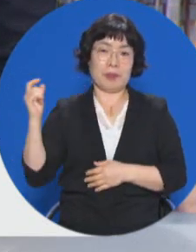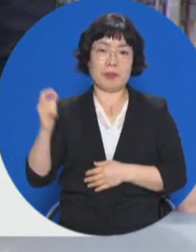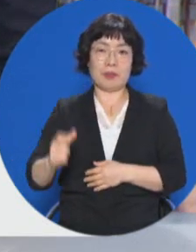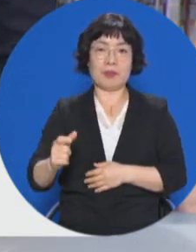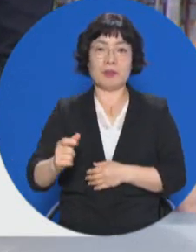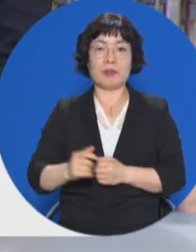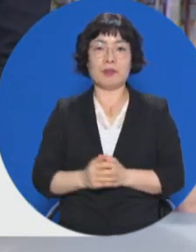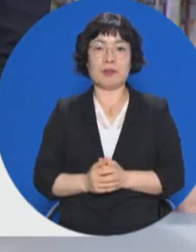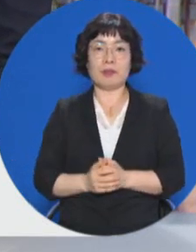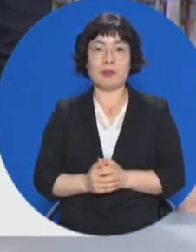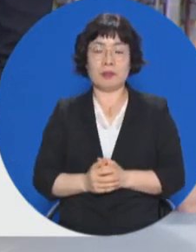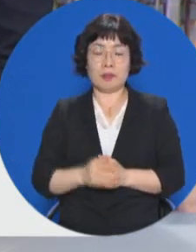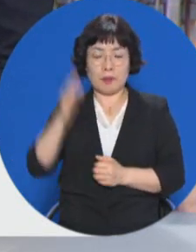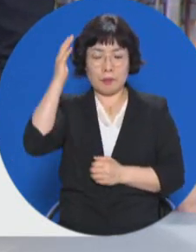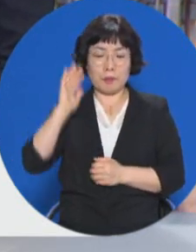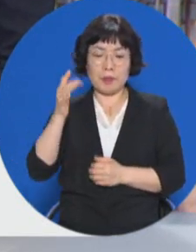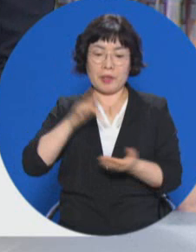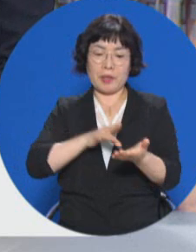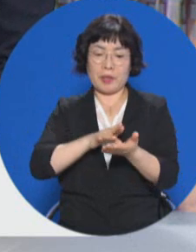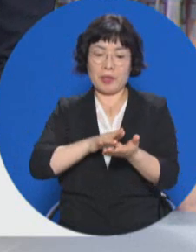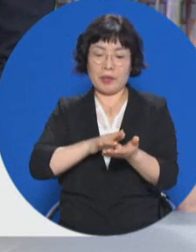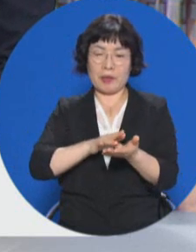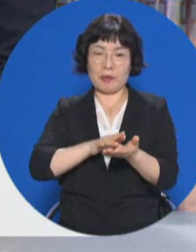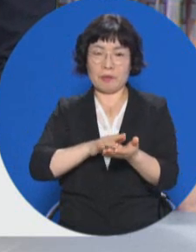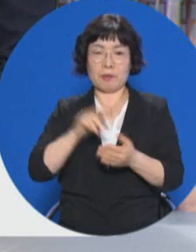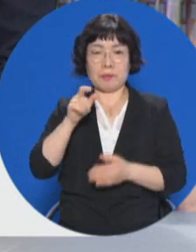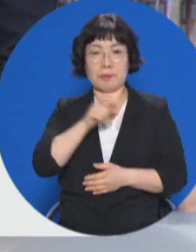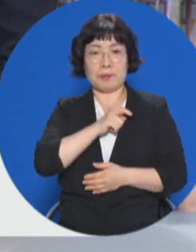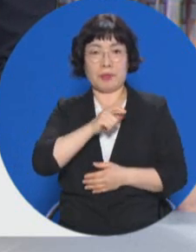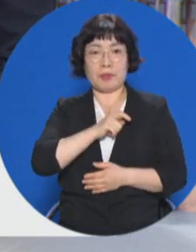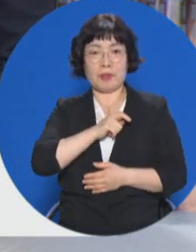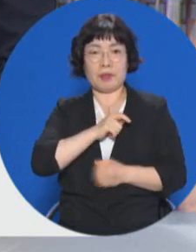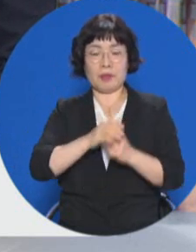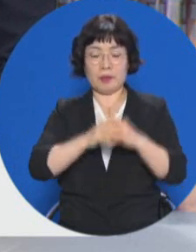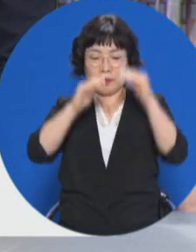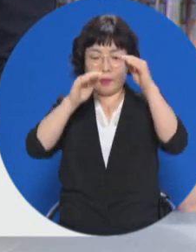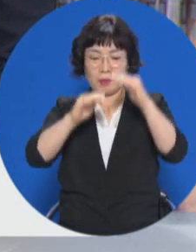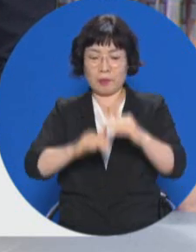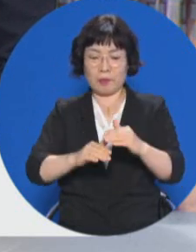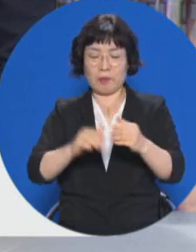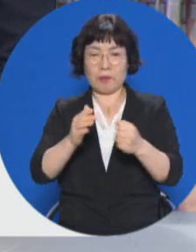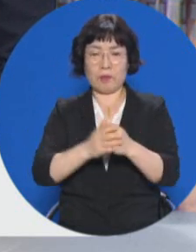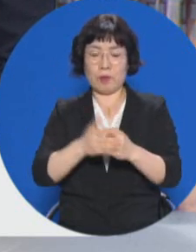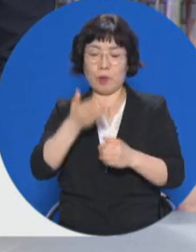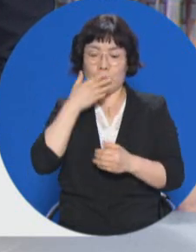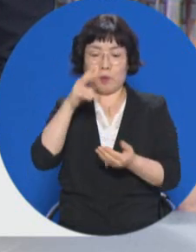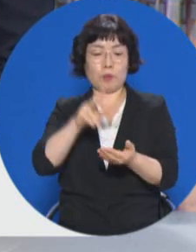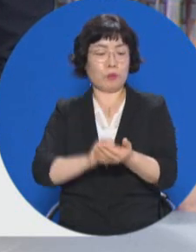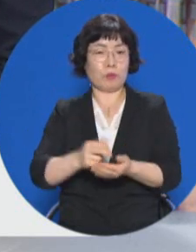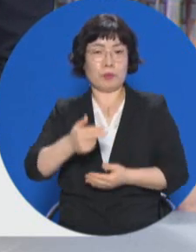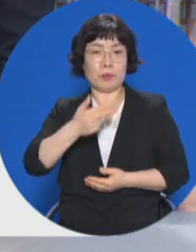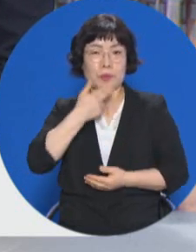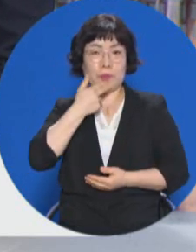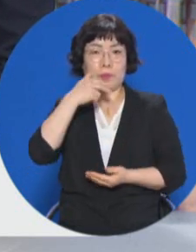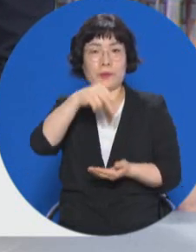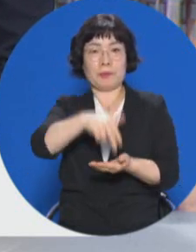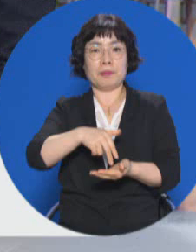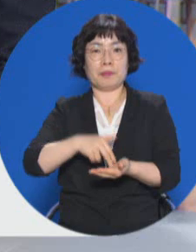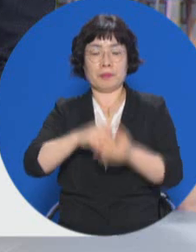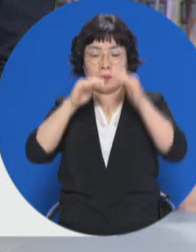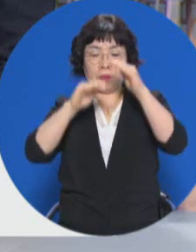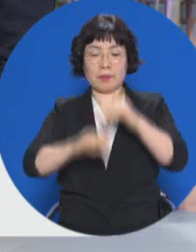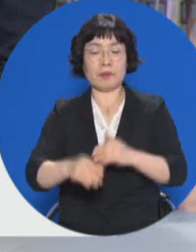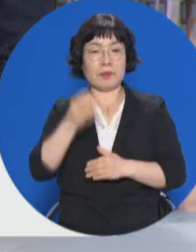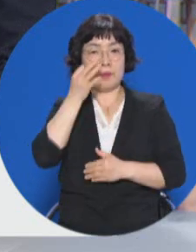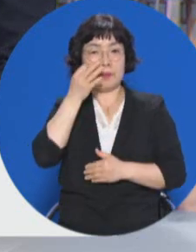있습니다. 이 미역에 약품 처리를 했다는 의혹까지 나오고 있는데요. 이에 대해서도 식용이라 문제가 없다는 입장입니다.